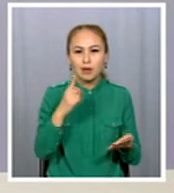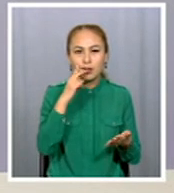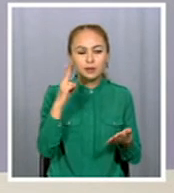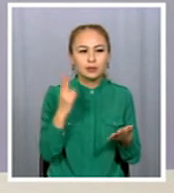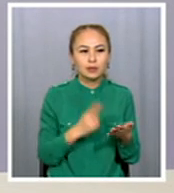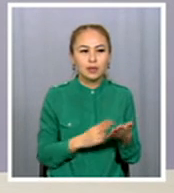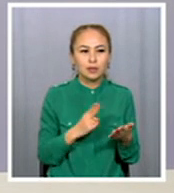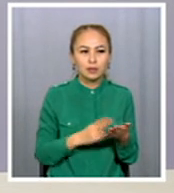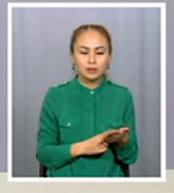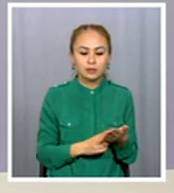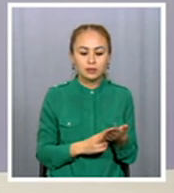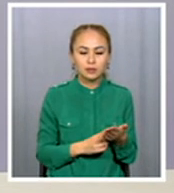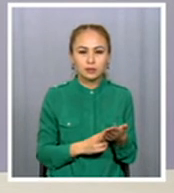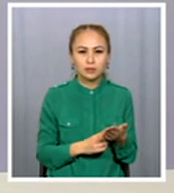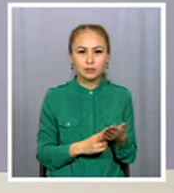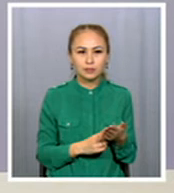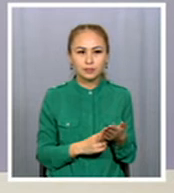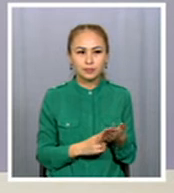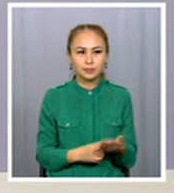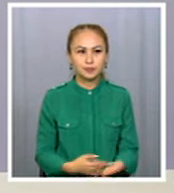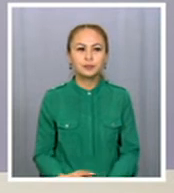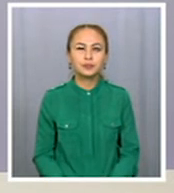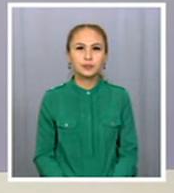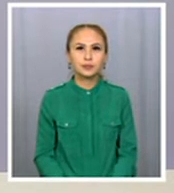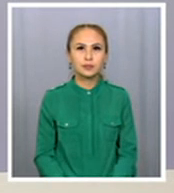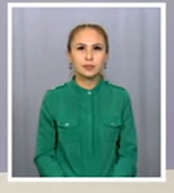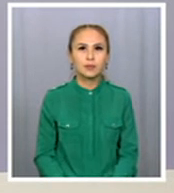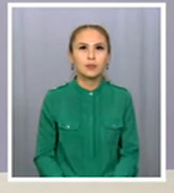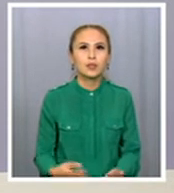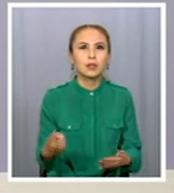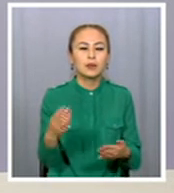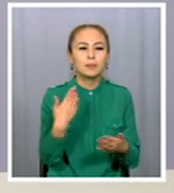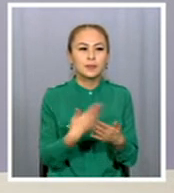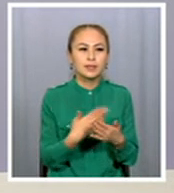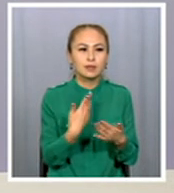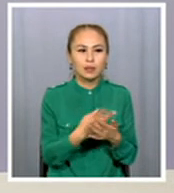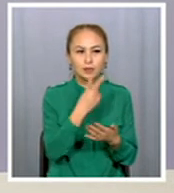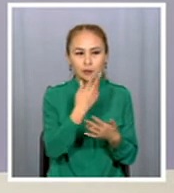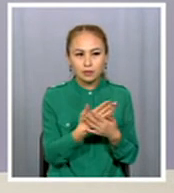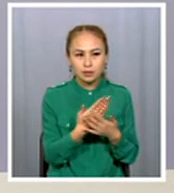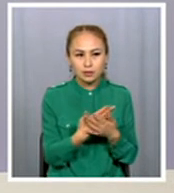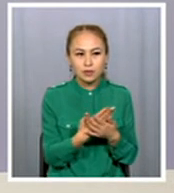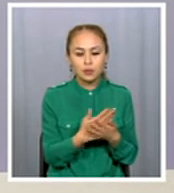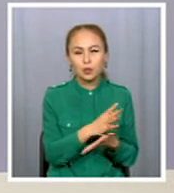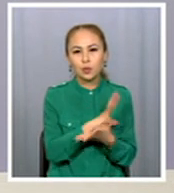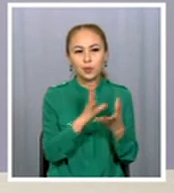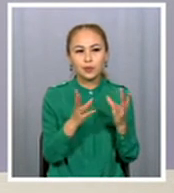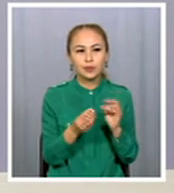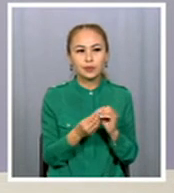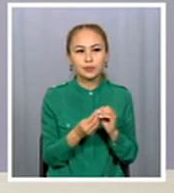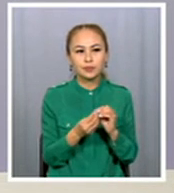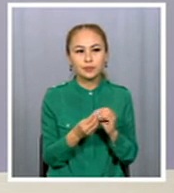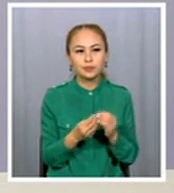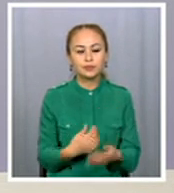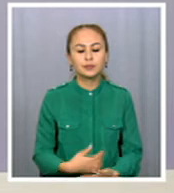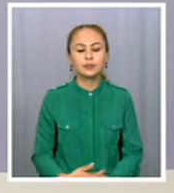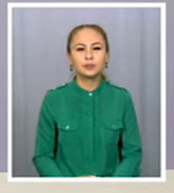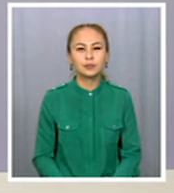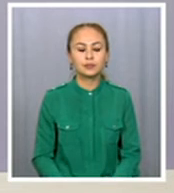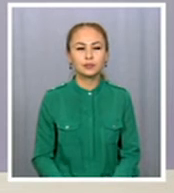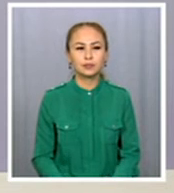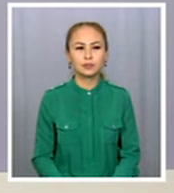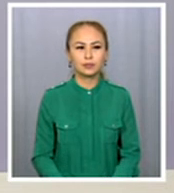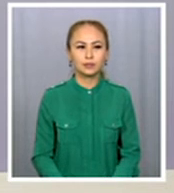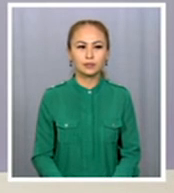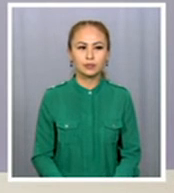пікіріңізді бір сөйлеммен дәлелдеңіз. Мысал келтіріңіз. Мәтіннің идеясын бір